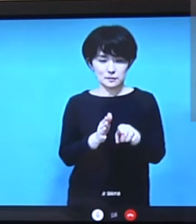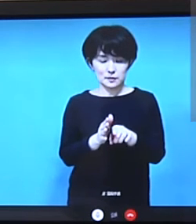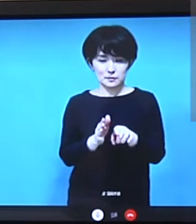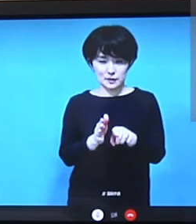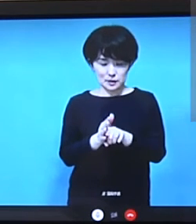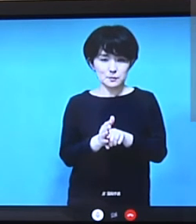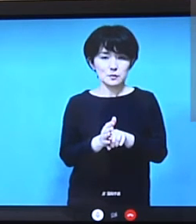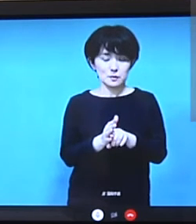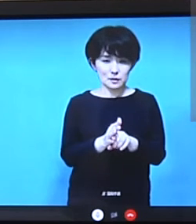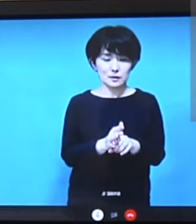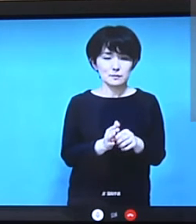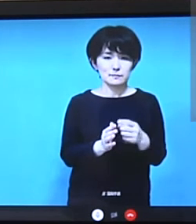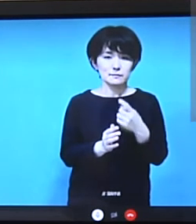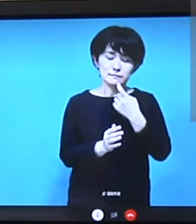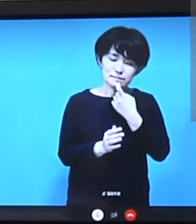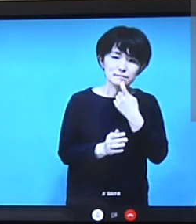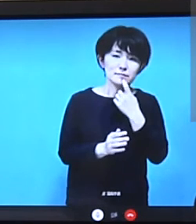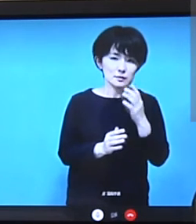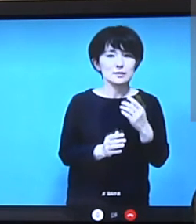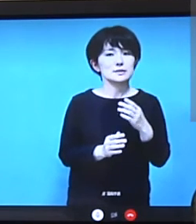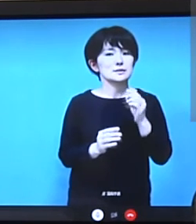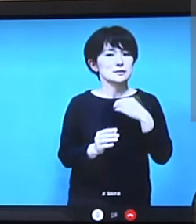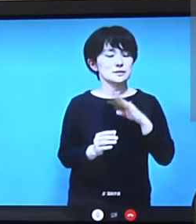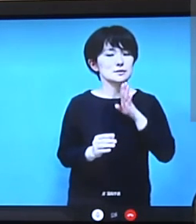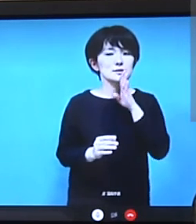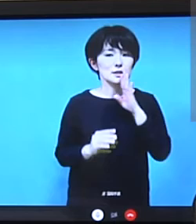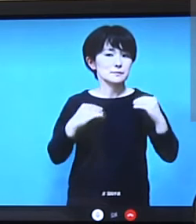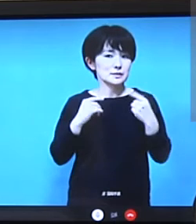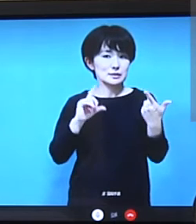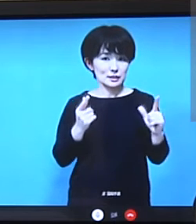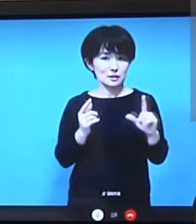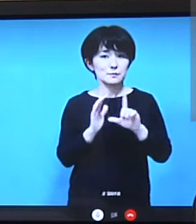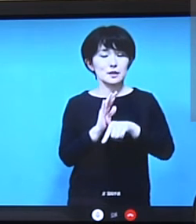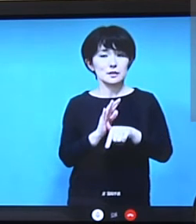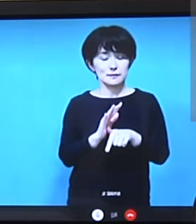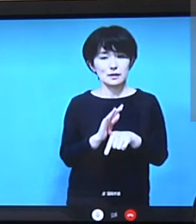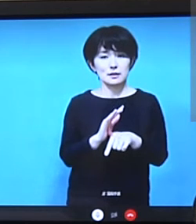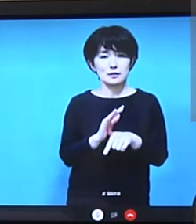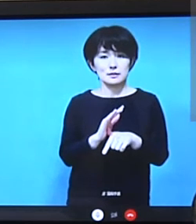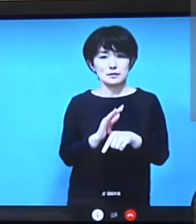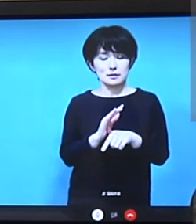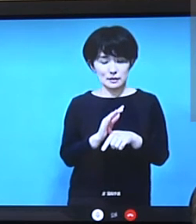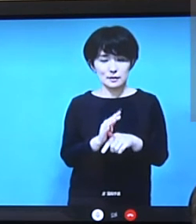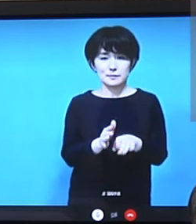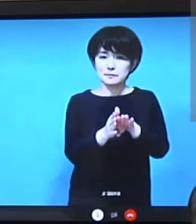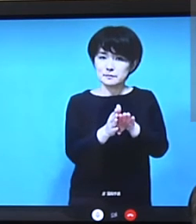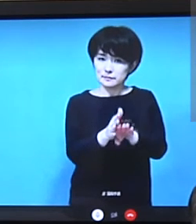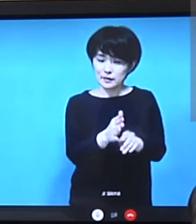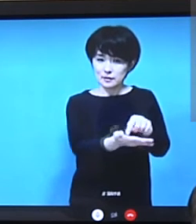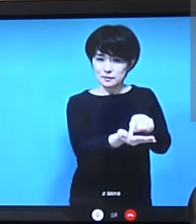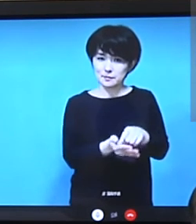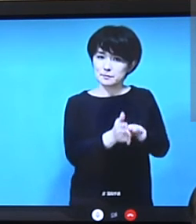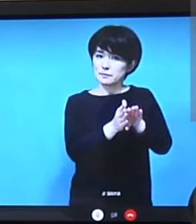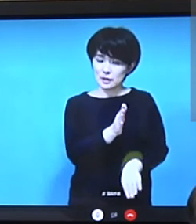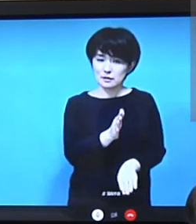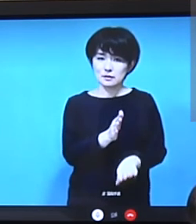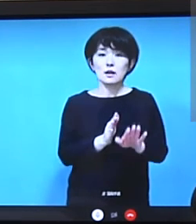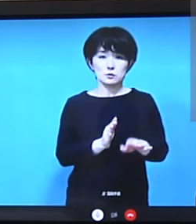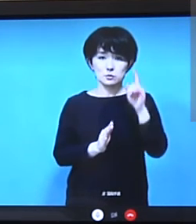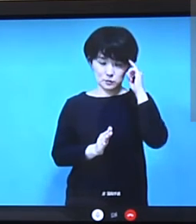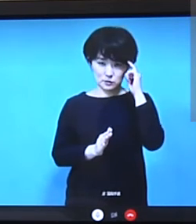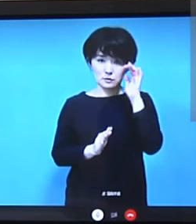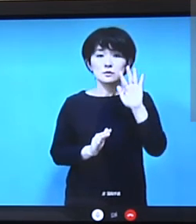例が出たことで、県として医療機関等に何か通知なりこう示されることとかあります